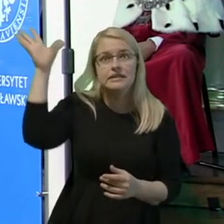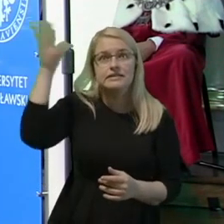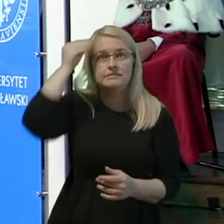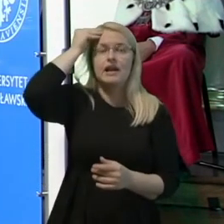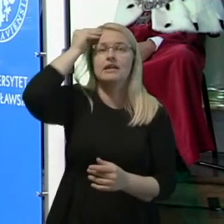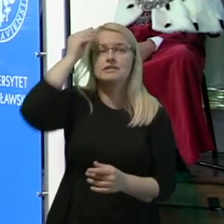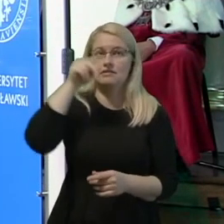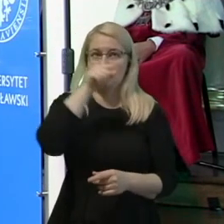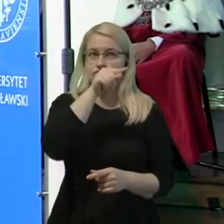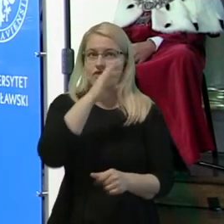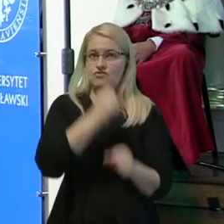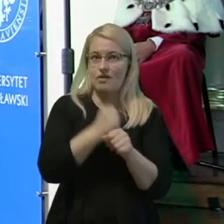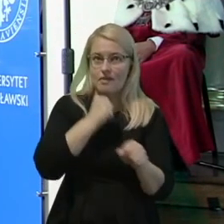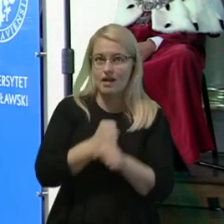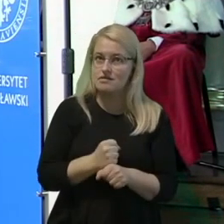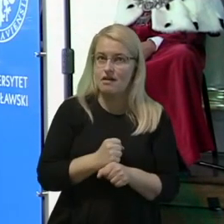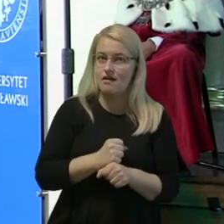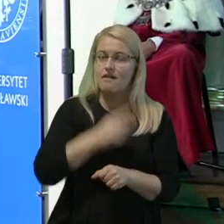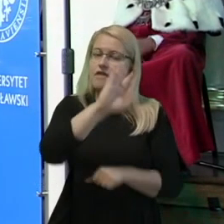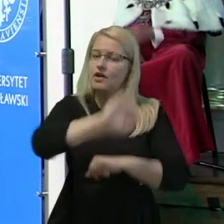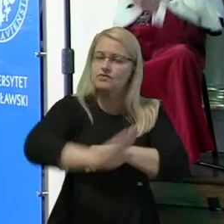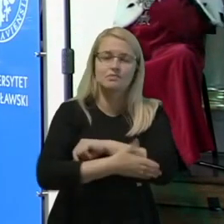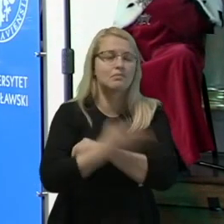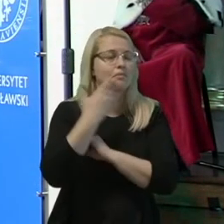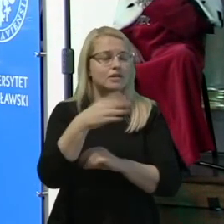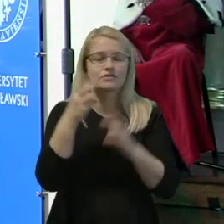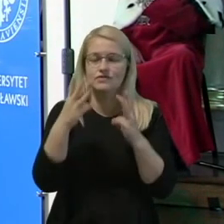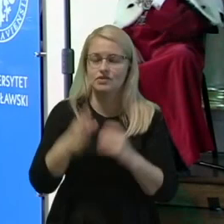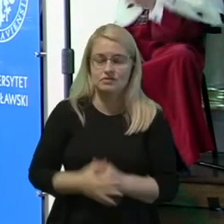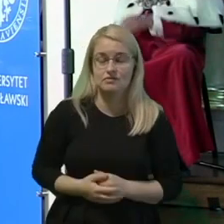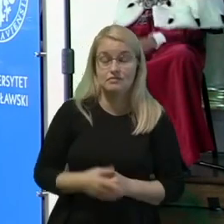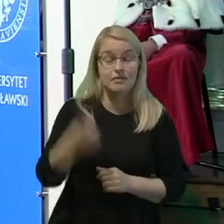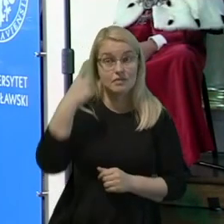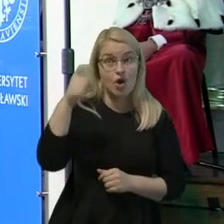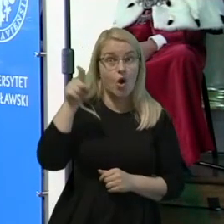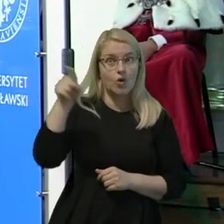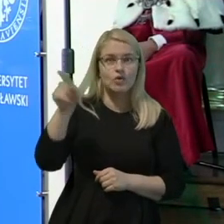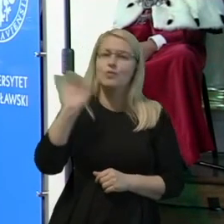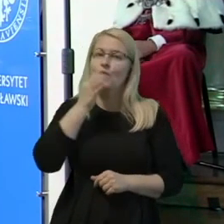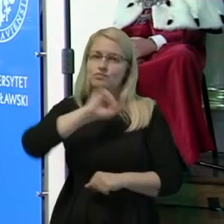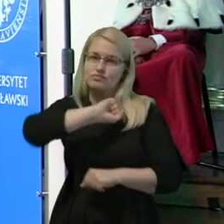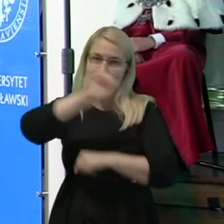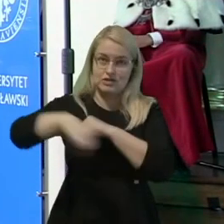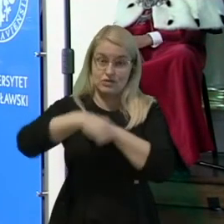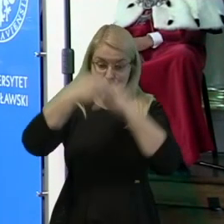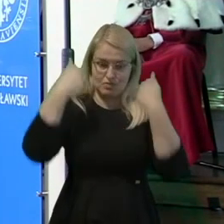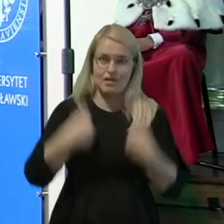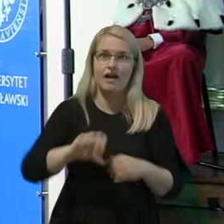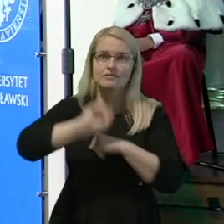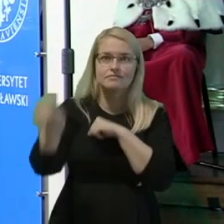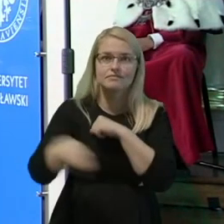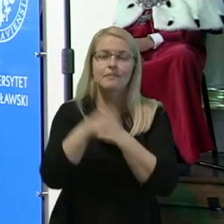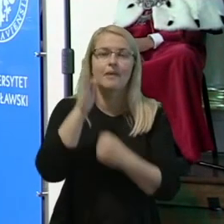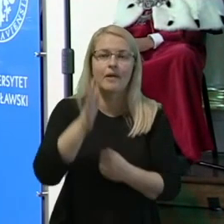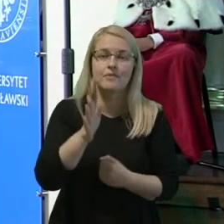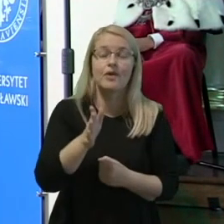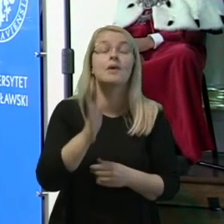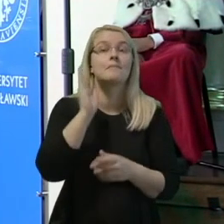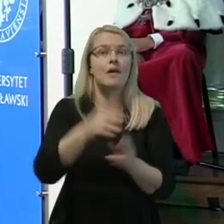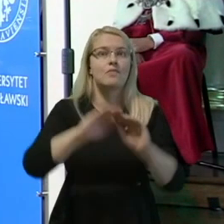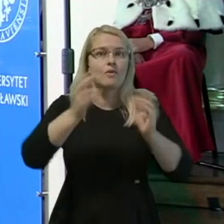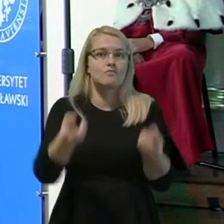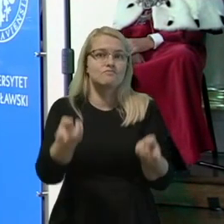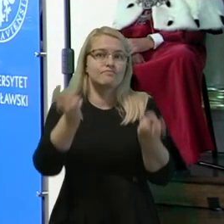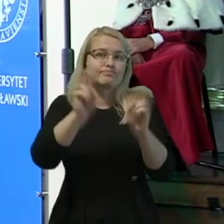jest nieocenione. Pamiętajcie przy tym, że to oni nas zastąpią kiedyś i będą ten uniwersytet kształtować